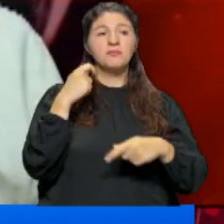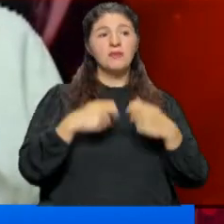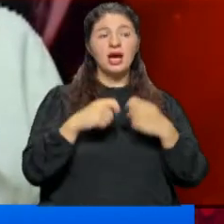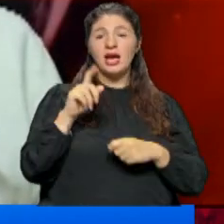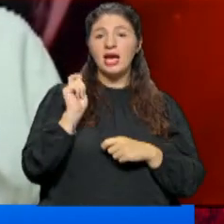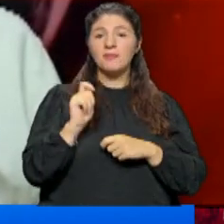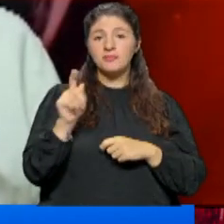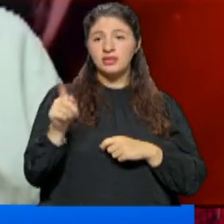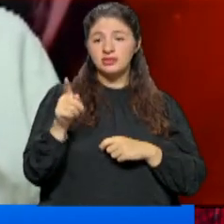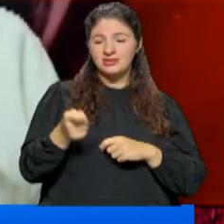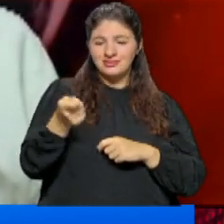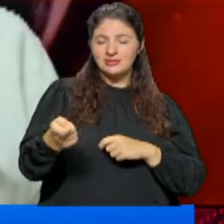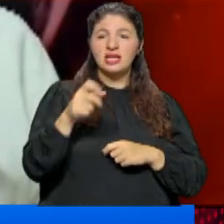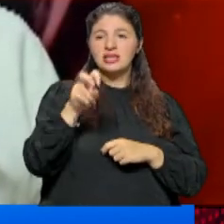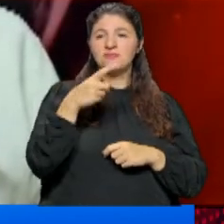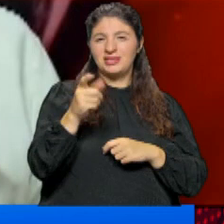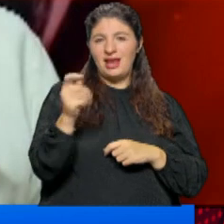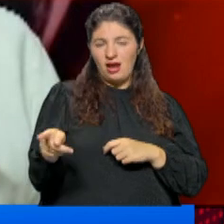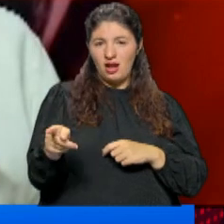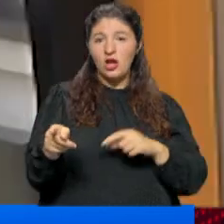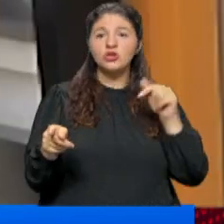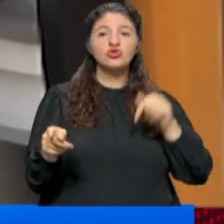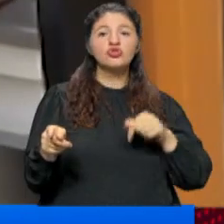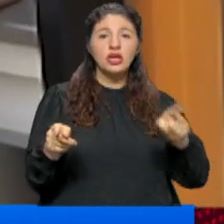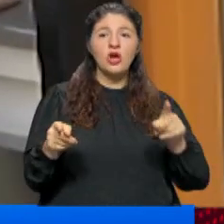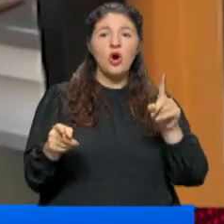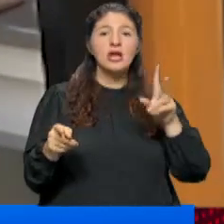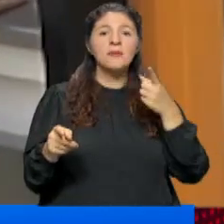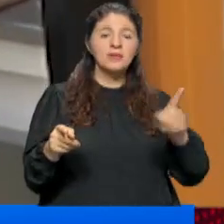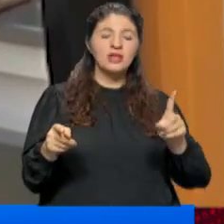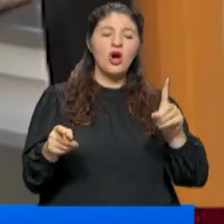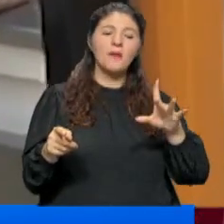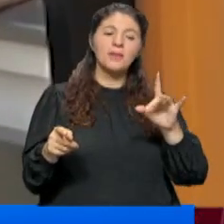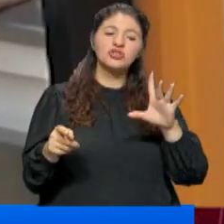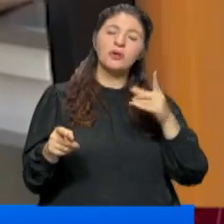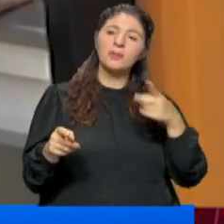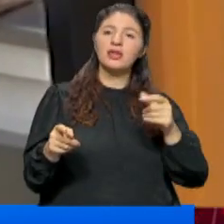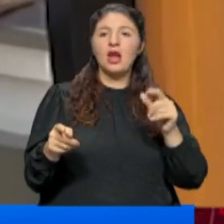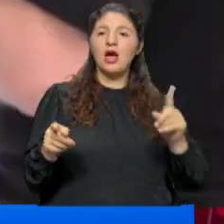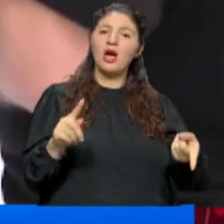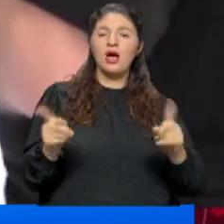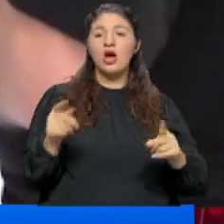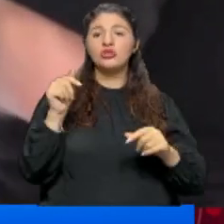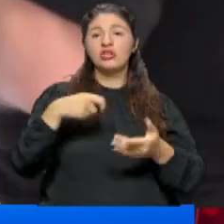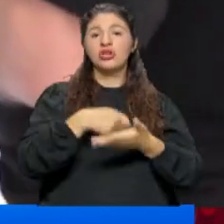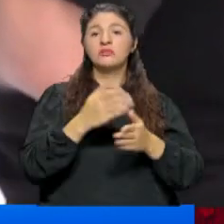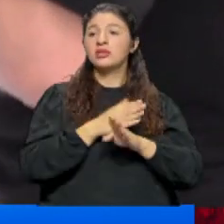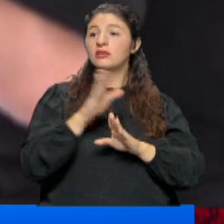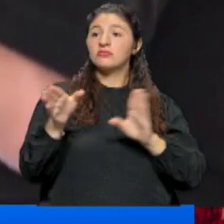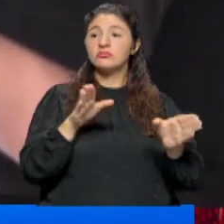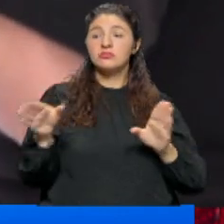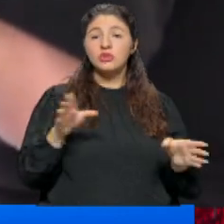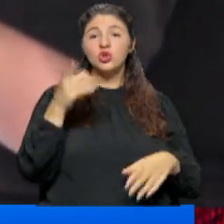yatan parası 8 bin lira iken şu an 12 bin lirayla 15 bin lira arasında değişmekte. Şu an çarşı pazara